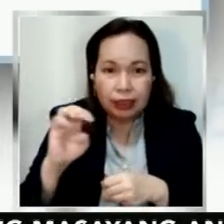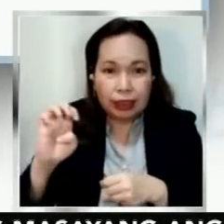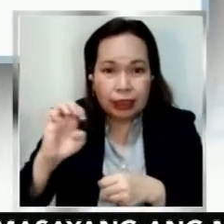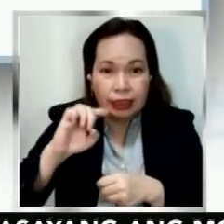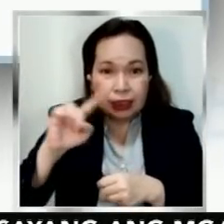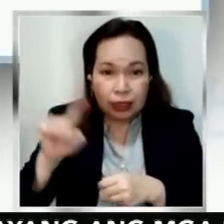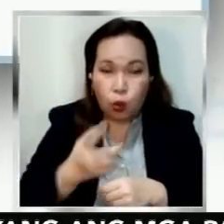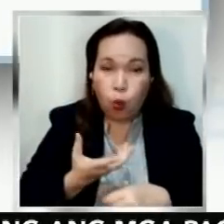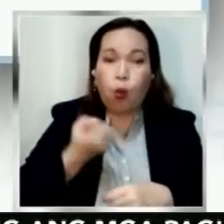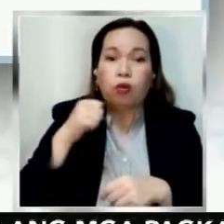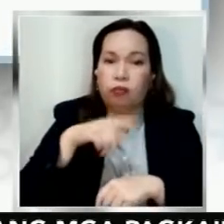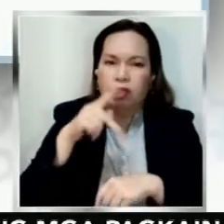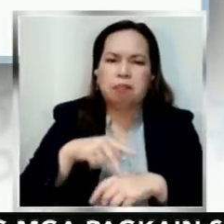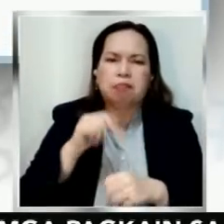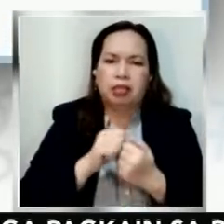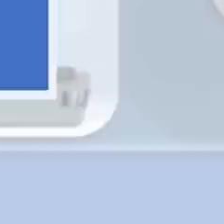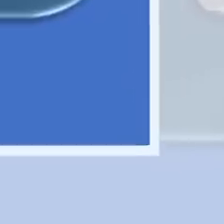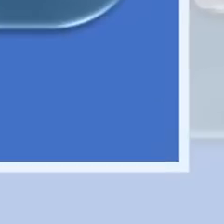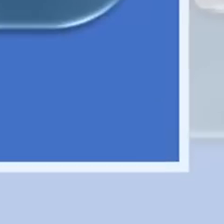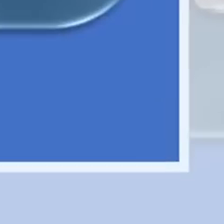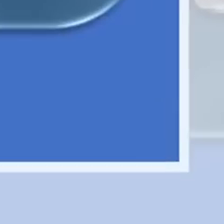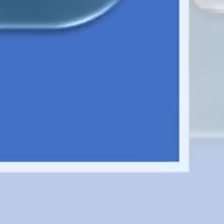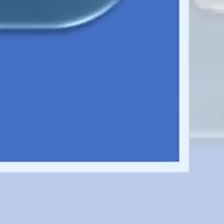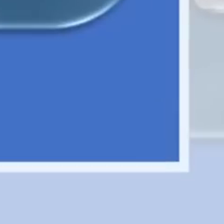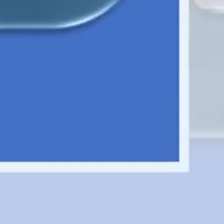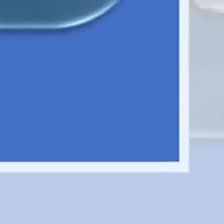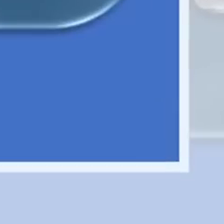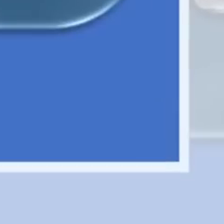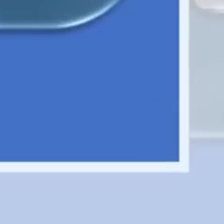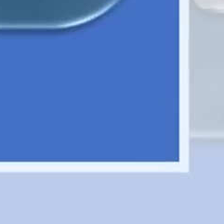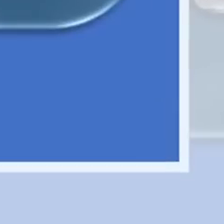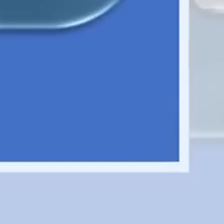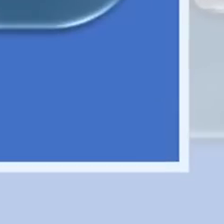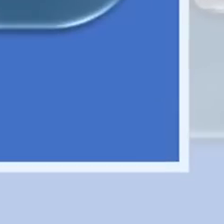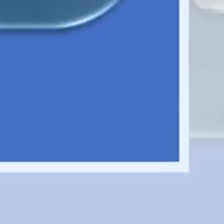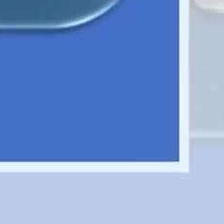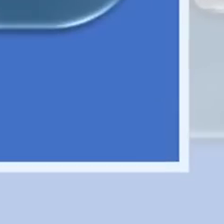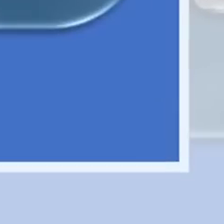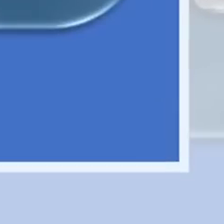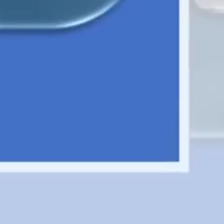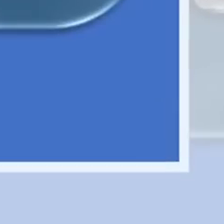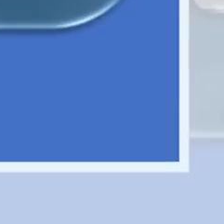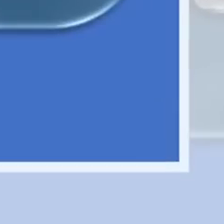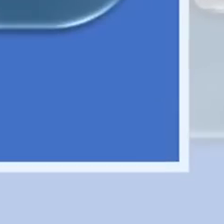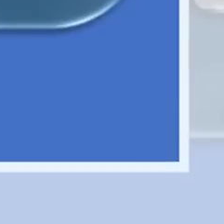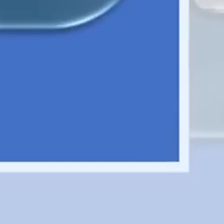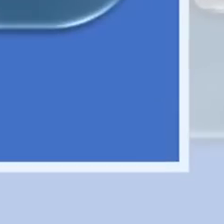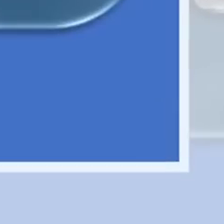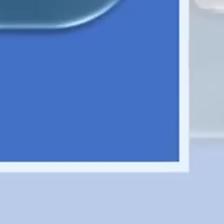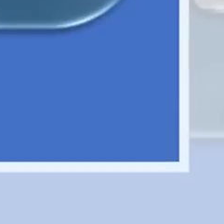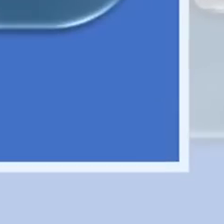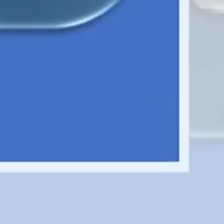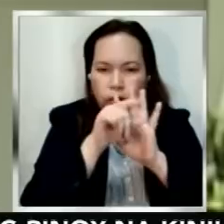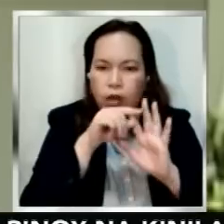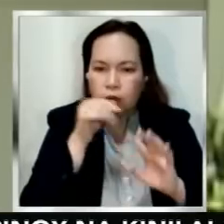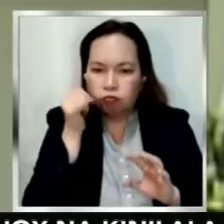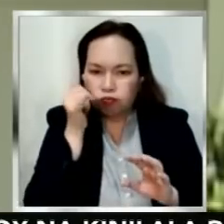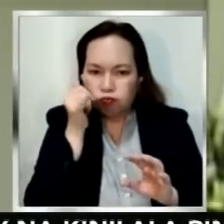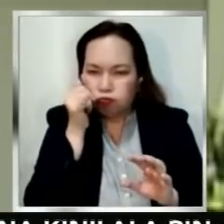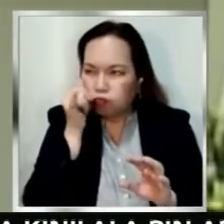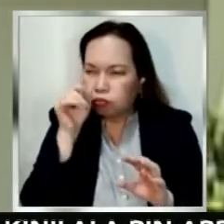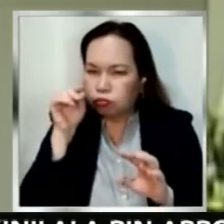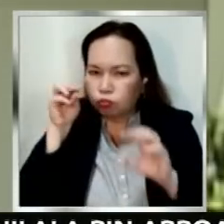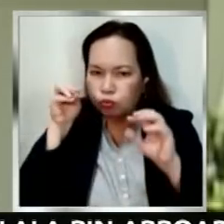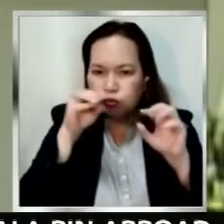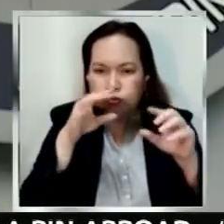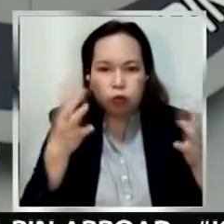paglabag ito sa UN Convention on the Law of the Sea. Sa kanyang tweet, ipinakita ni Powell ang posisyon ng mga barko ng Pilipinas at China.